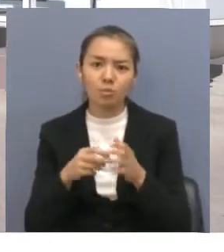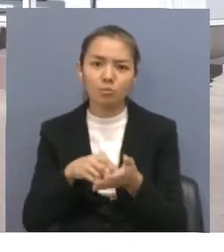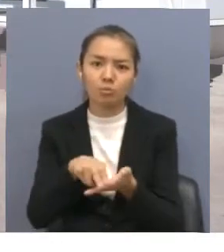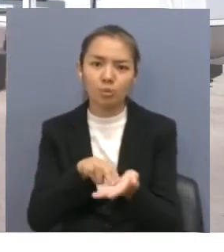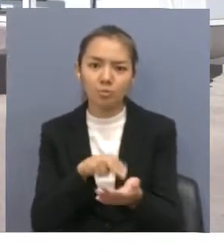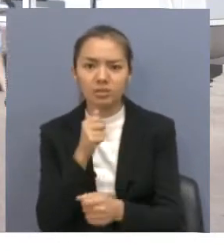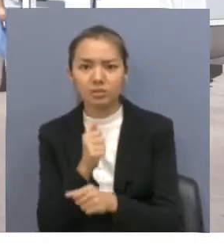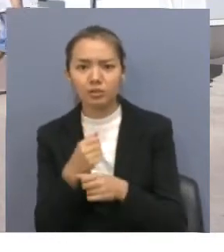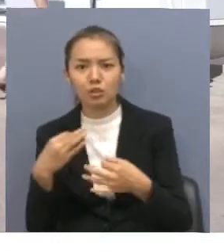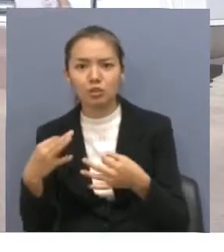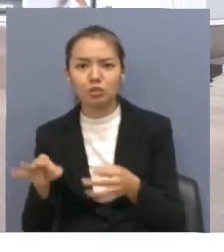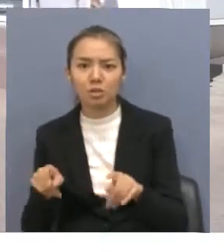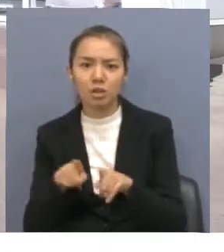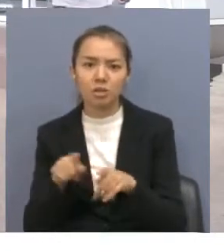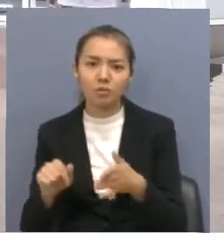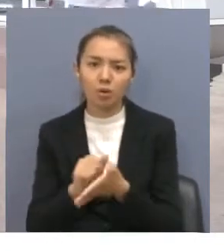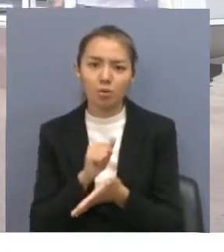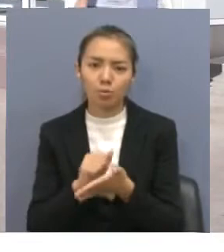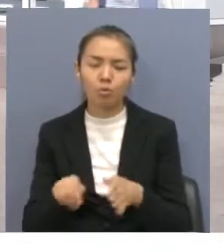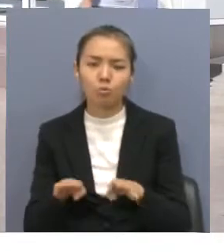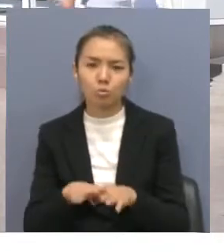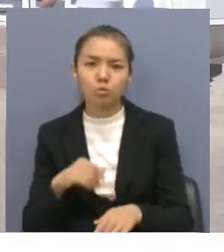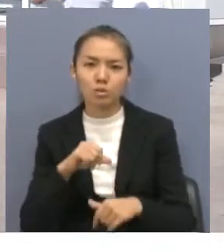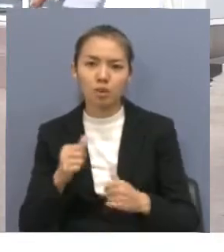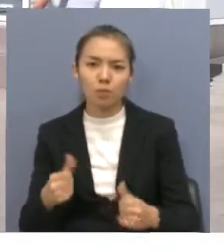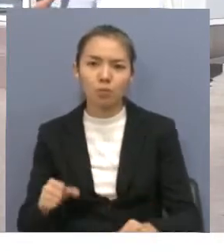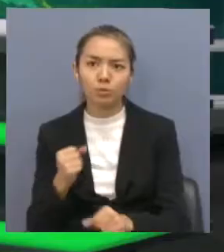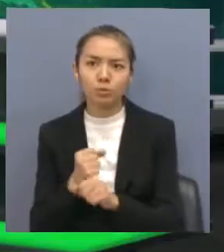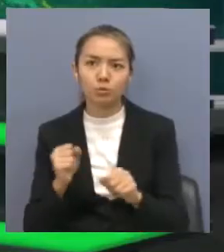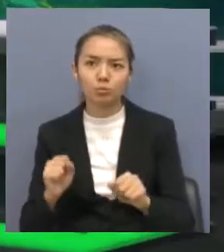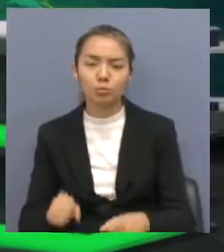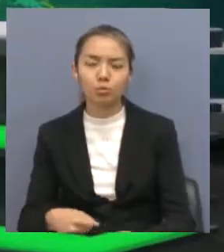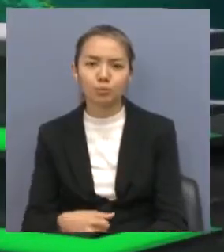тіркеу және рұқсат беруге қатысты құжаттарды да біз реттейміз.